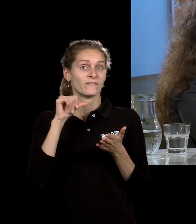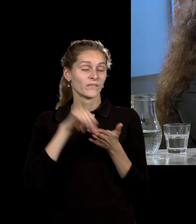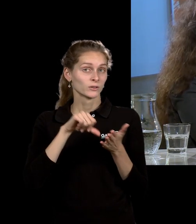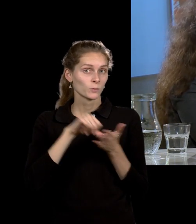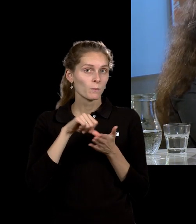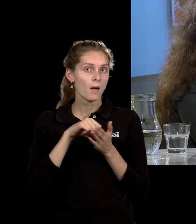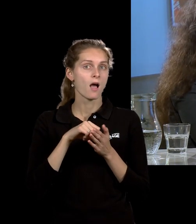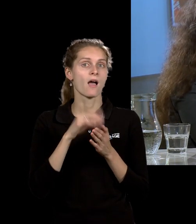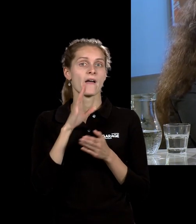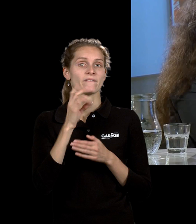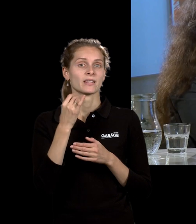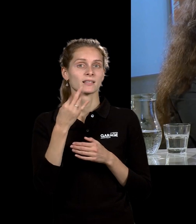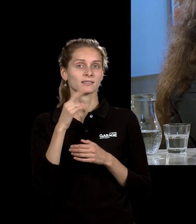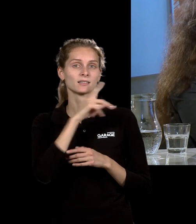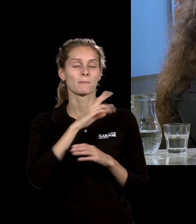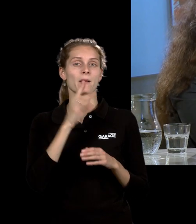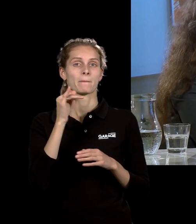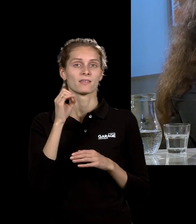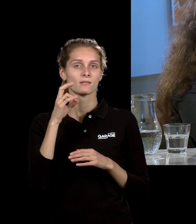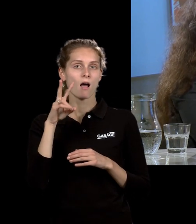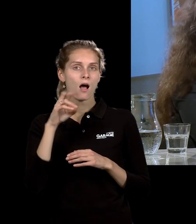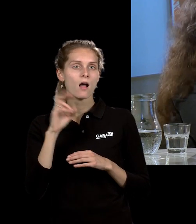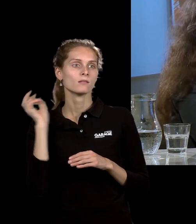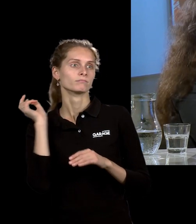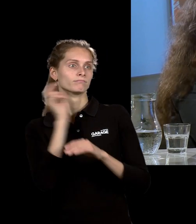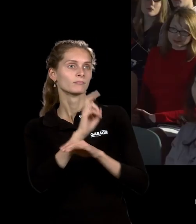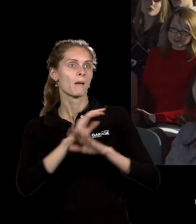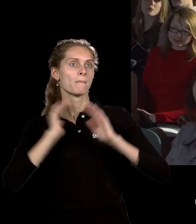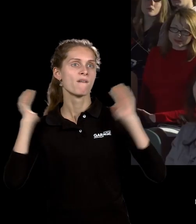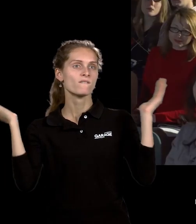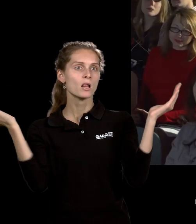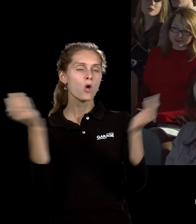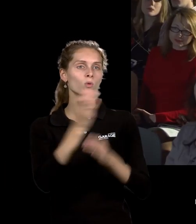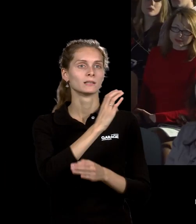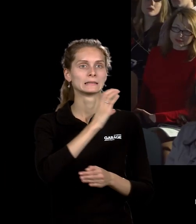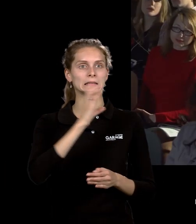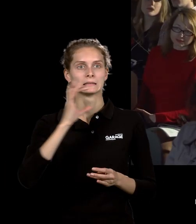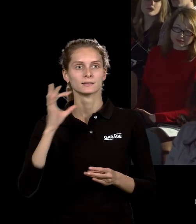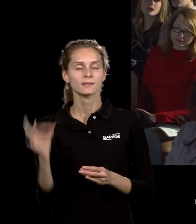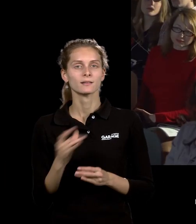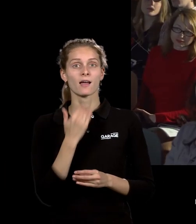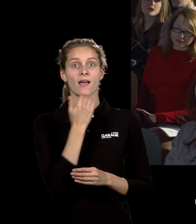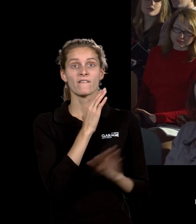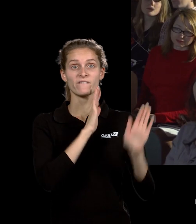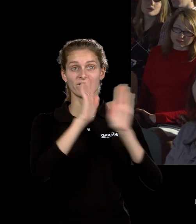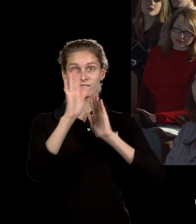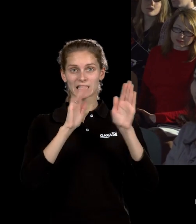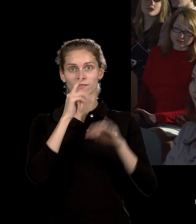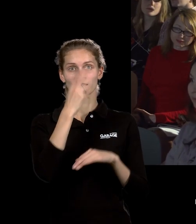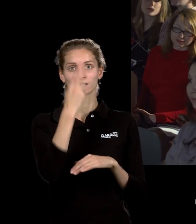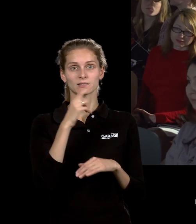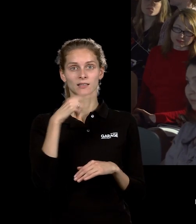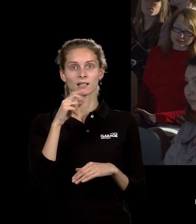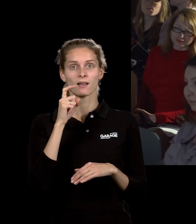делал Таир Салахов, а Айдан Салахова, дочь Таира Салахова, делала галеристка, которая первый, кто начал здесь